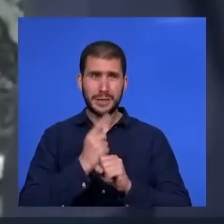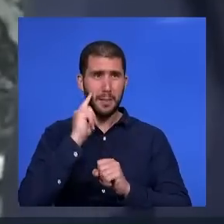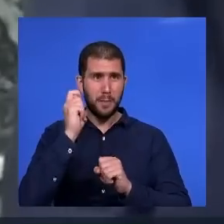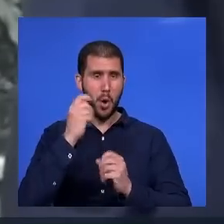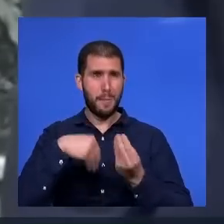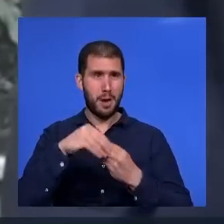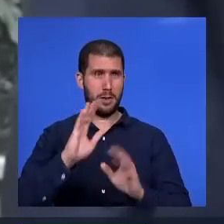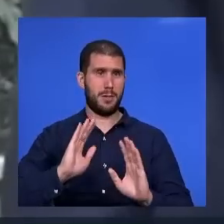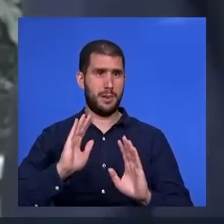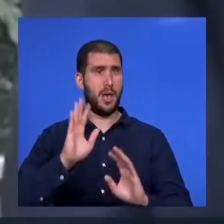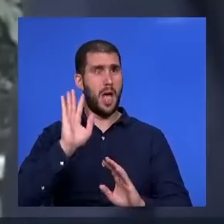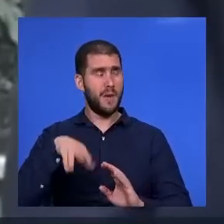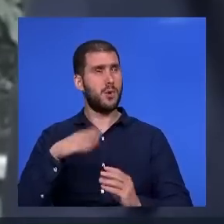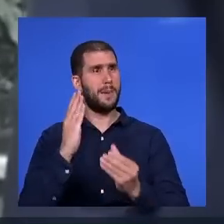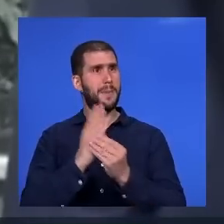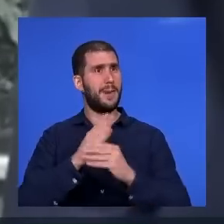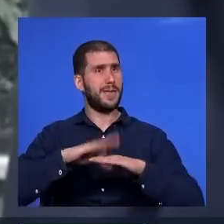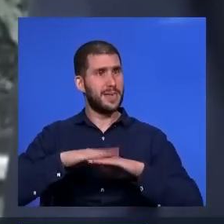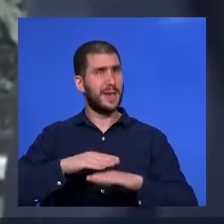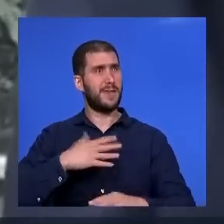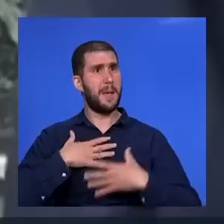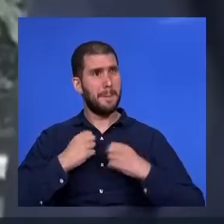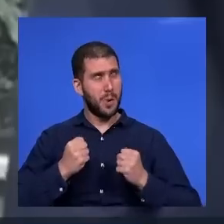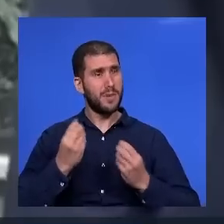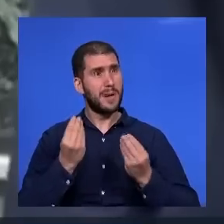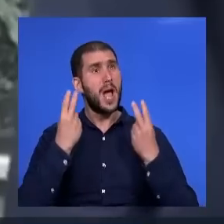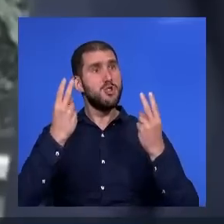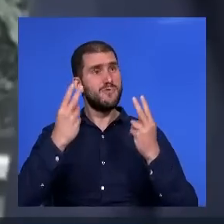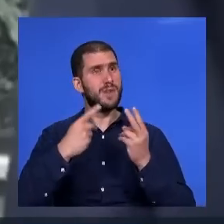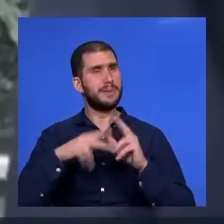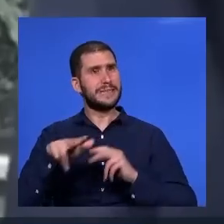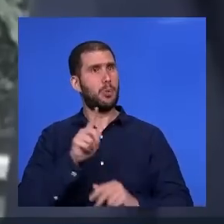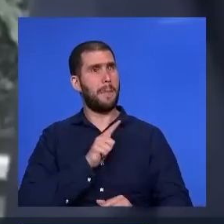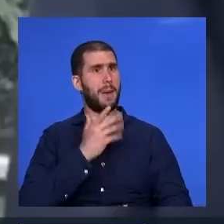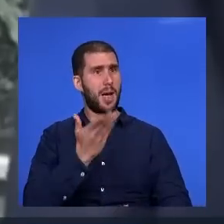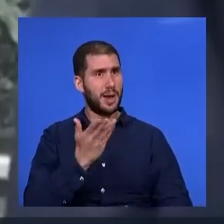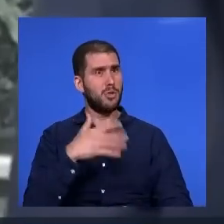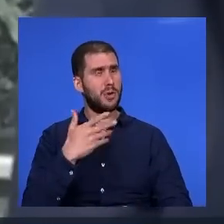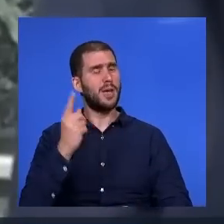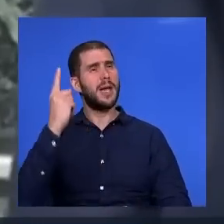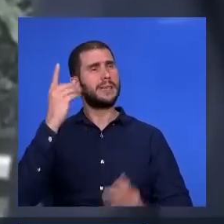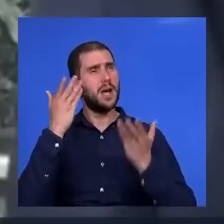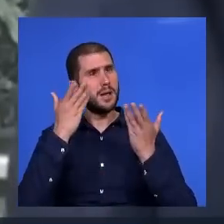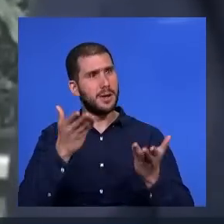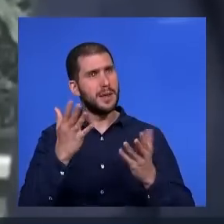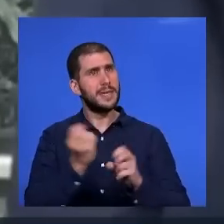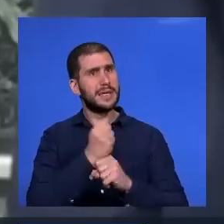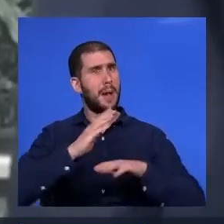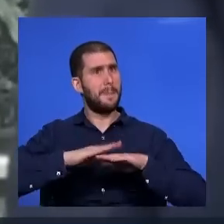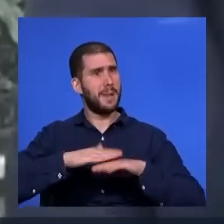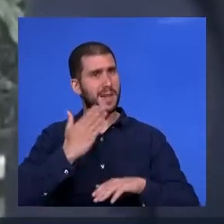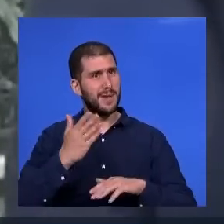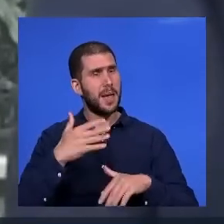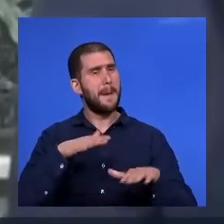חכמה, גם את תיק הבריאות, עשה הרבה דברים, שברים מהמאה חשובים שציפור מחכה לך, שאין לך סטד ישמעיה, שתצליח בתפקיד הזה, שאין לך